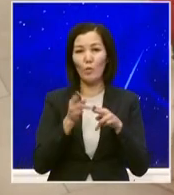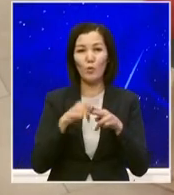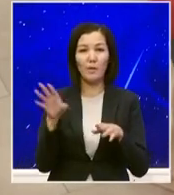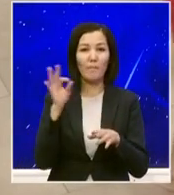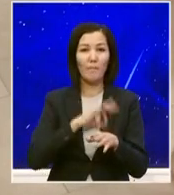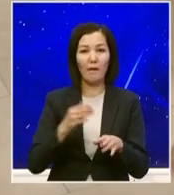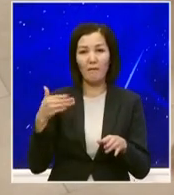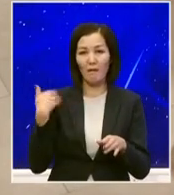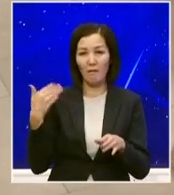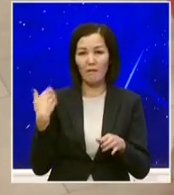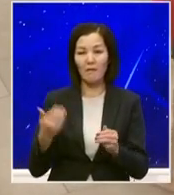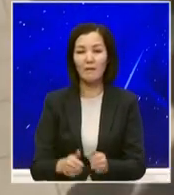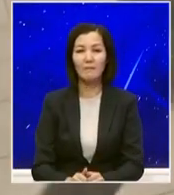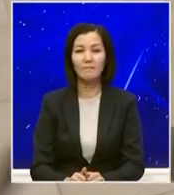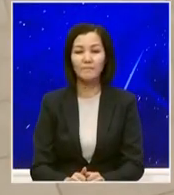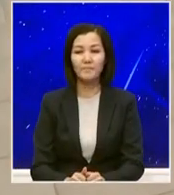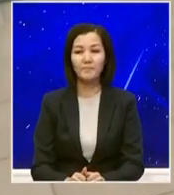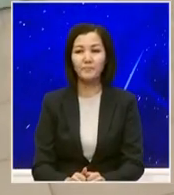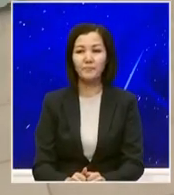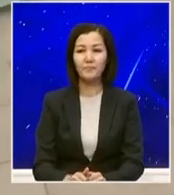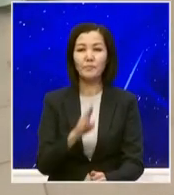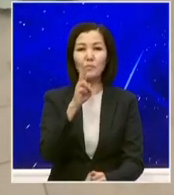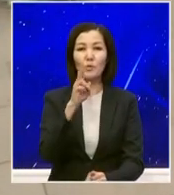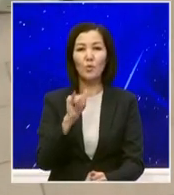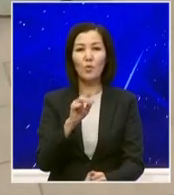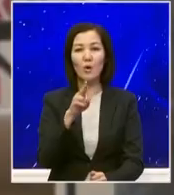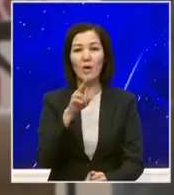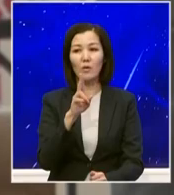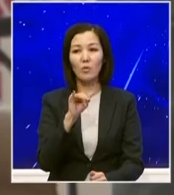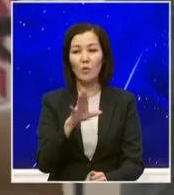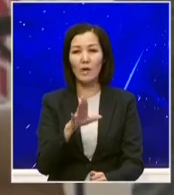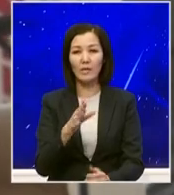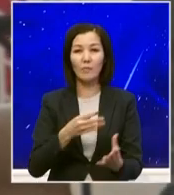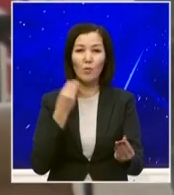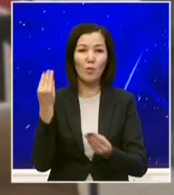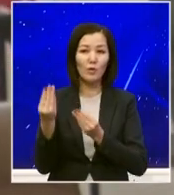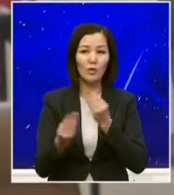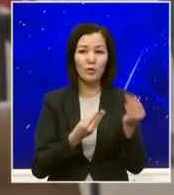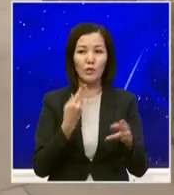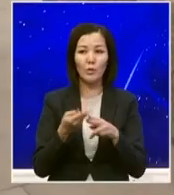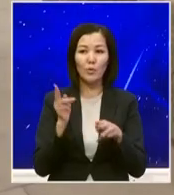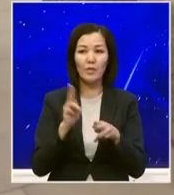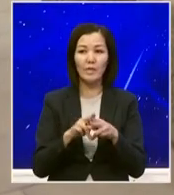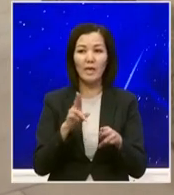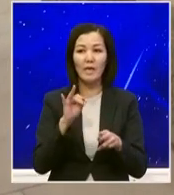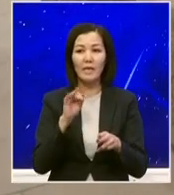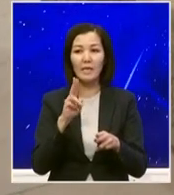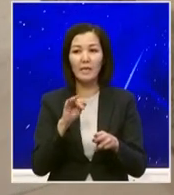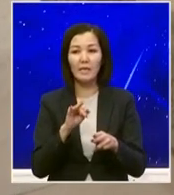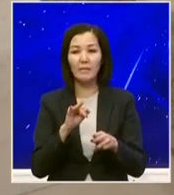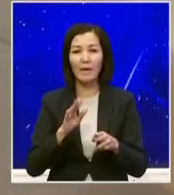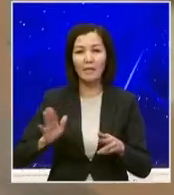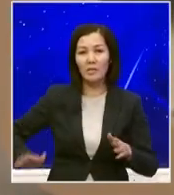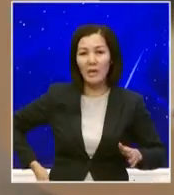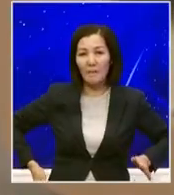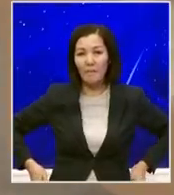пайдалы. Мына куа-куа деп аталатын доғал ойыншық балаларға икем қалыптастыру, аяқ жамбас